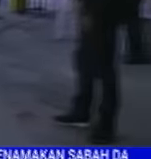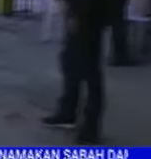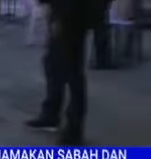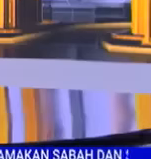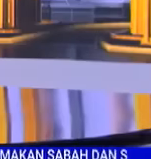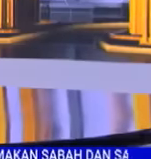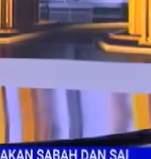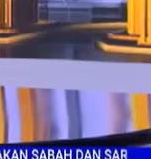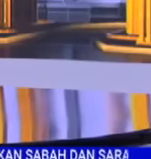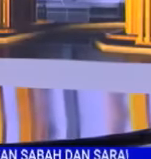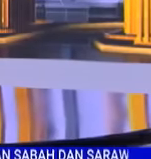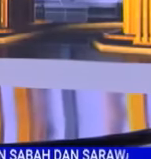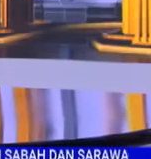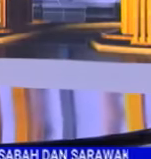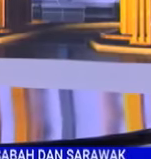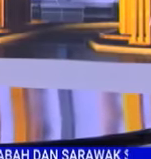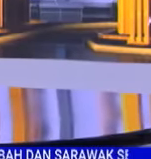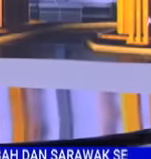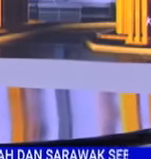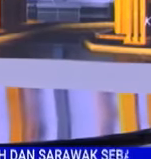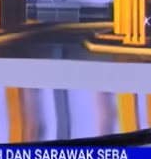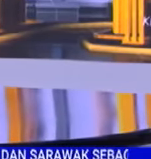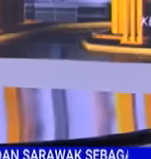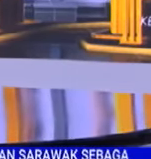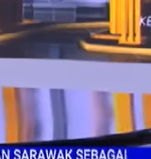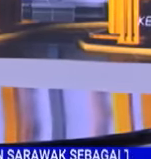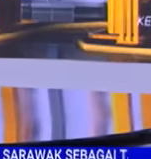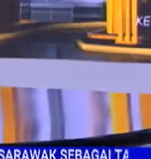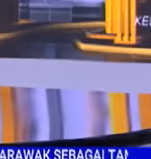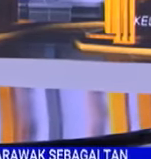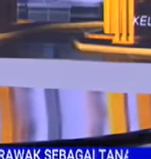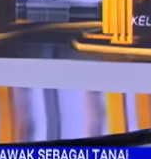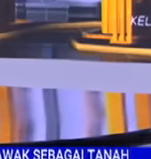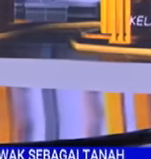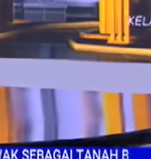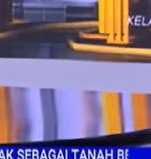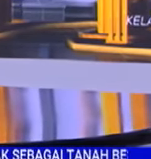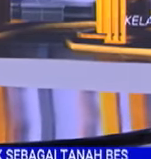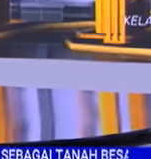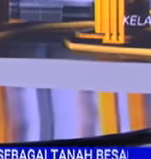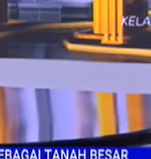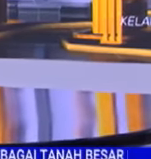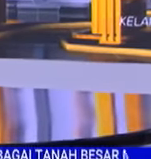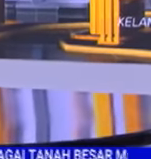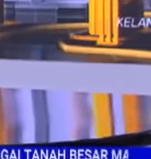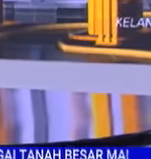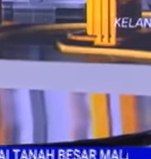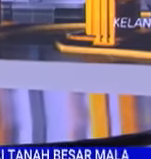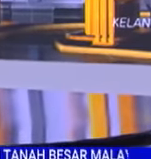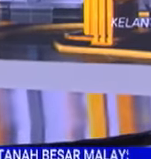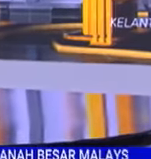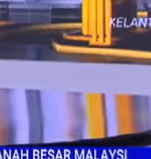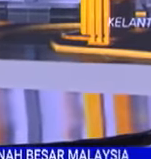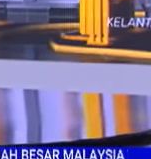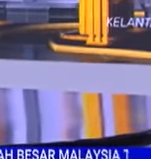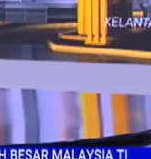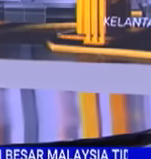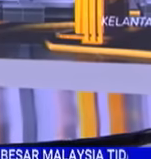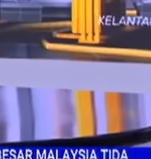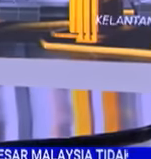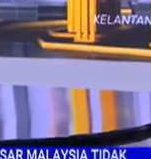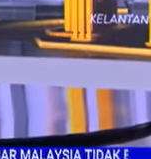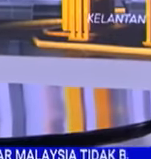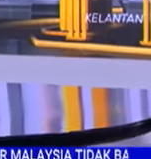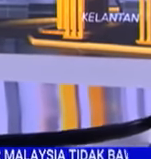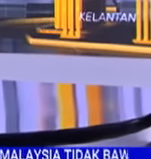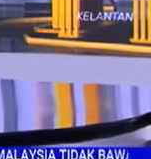berkenaan baik saudara berita wilayah berakhir di sini keluarga Malaysia terus amal kawalankan diri lindung diri lindung